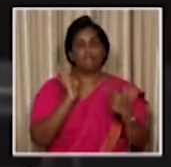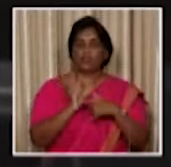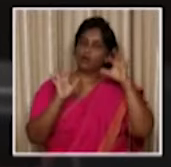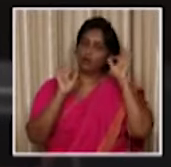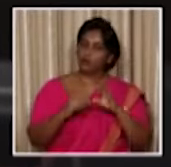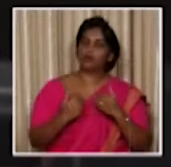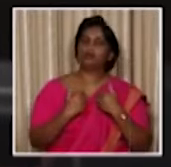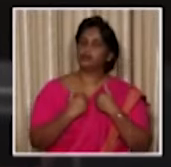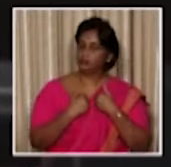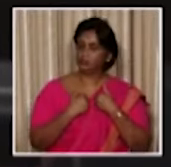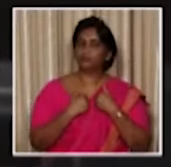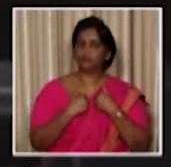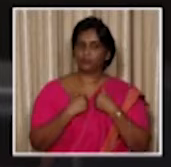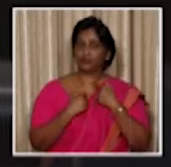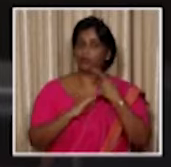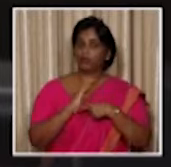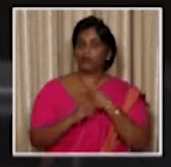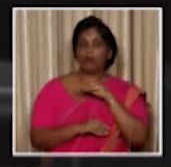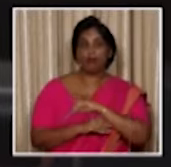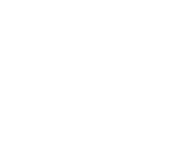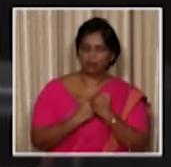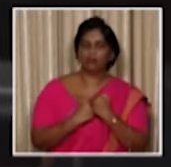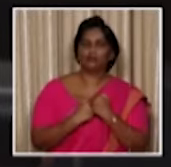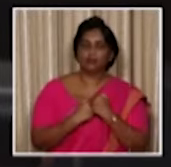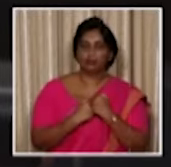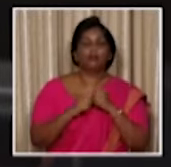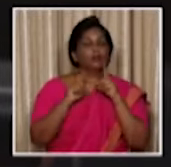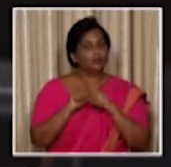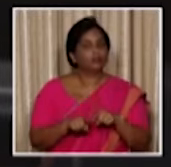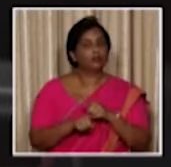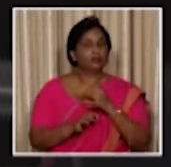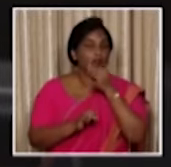අපි රටේ ආදායම හොයන්නම් ඉතින් මේ